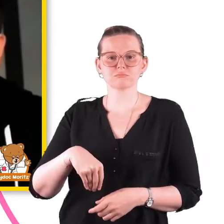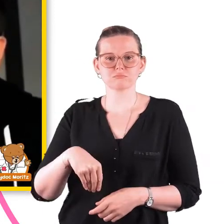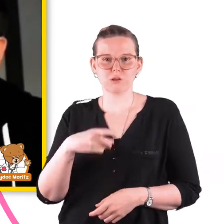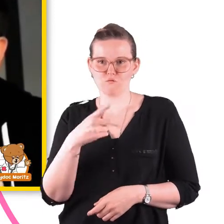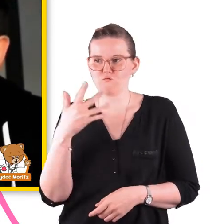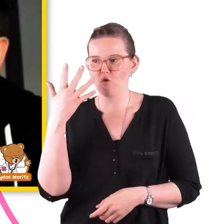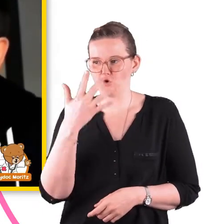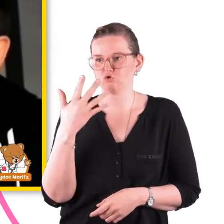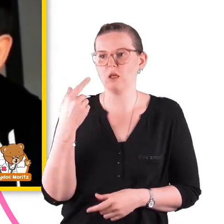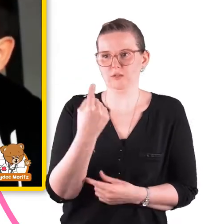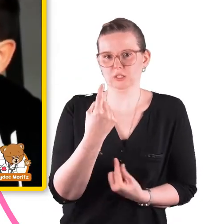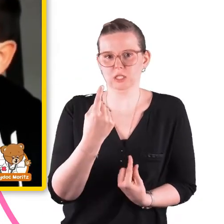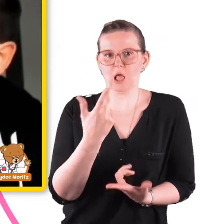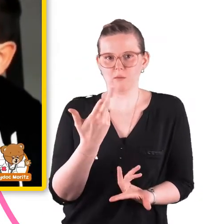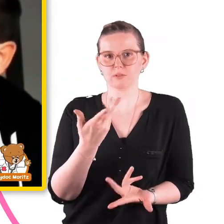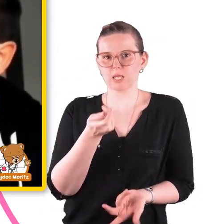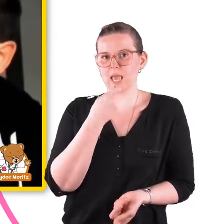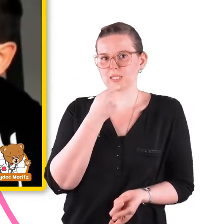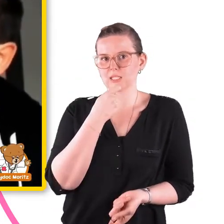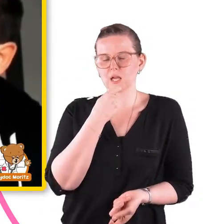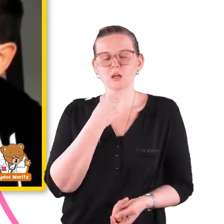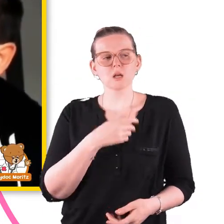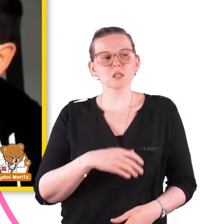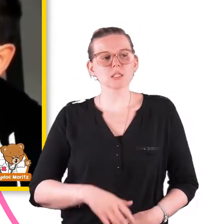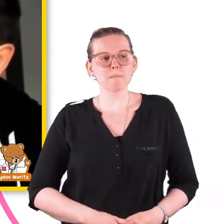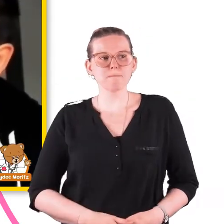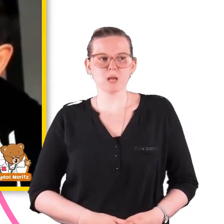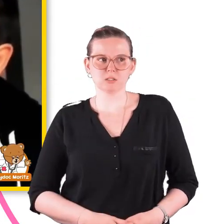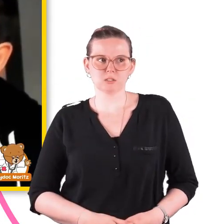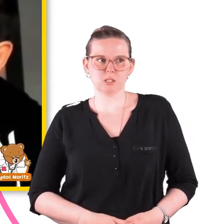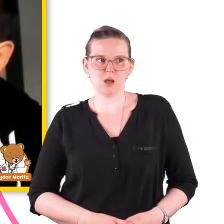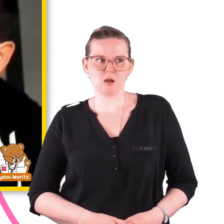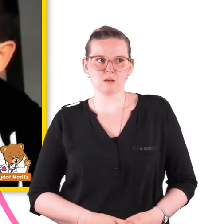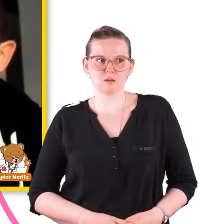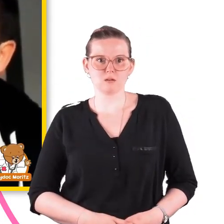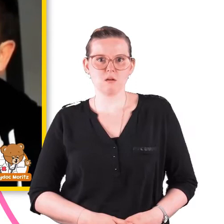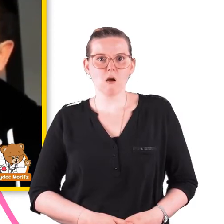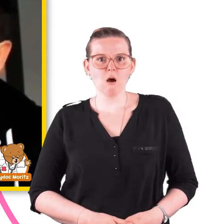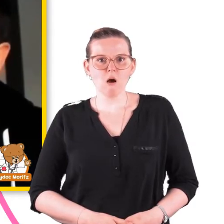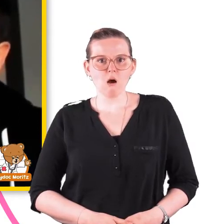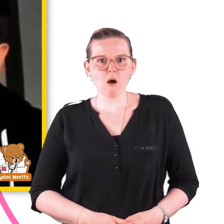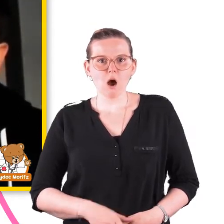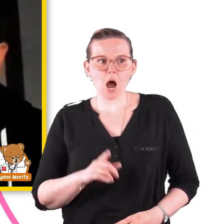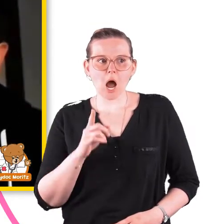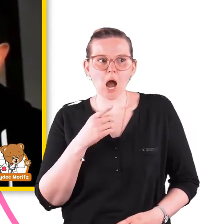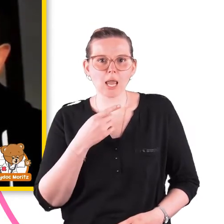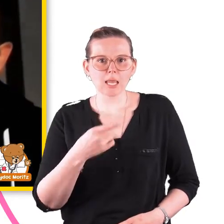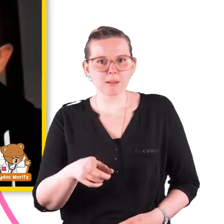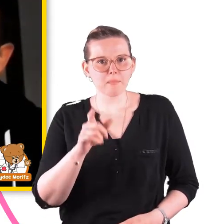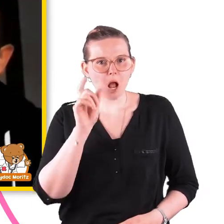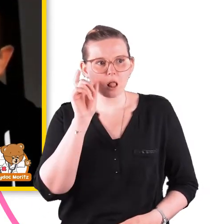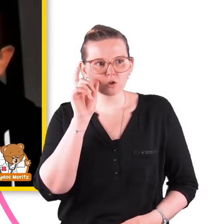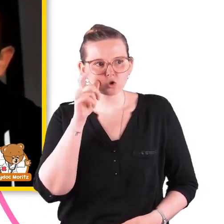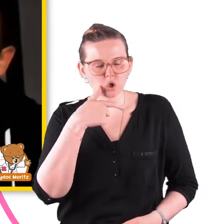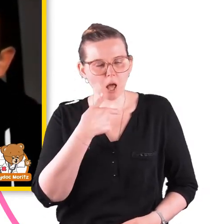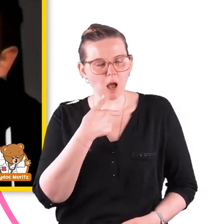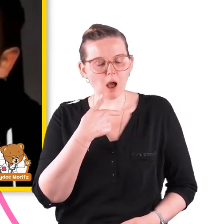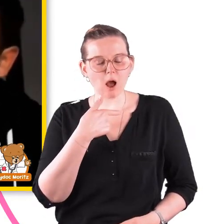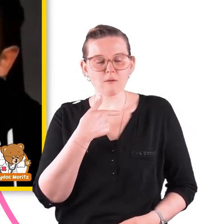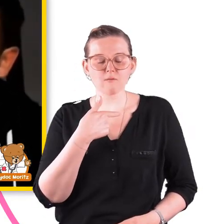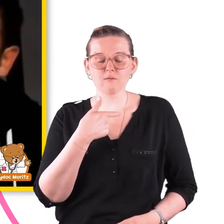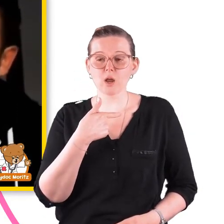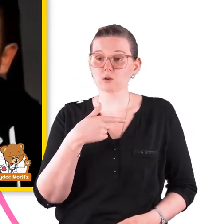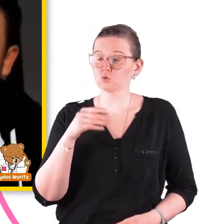jetzt... gegessen hättest. Sebastian, einmal, wenn man vor den Ofen einschläft, ich werde